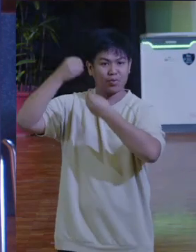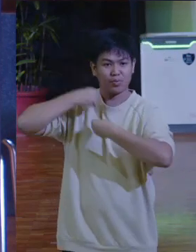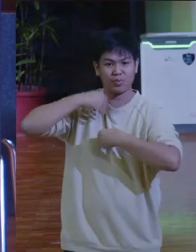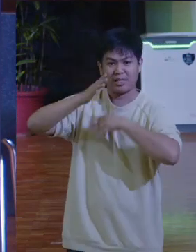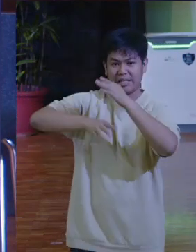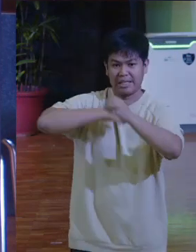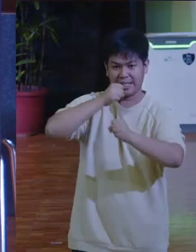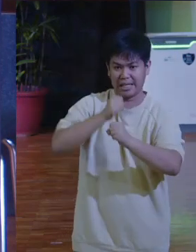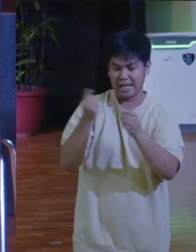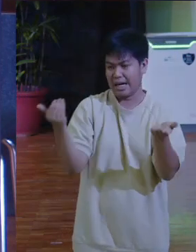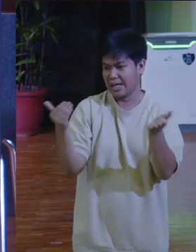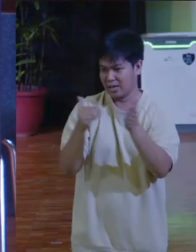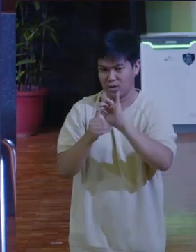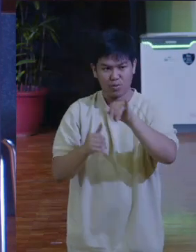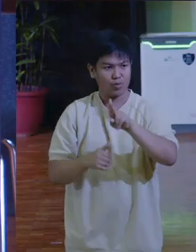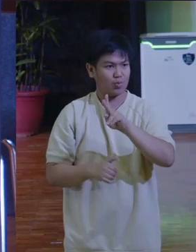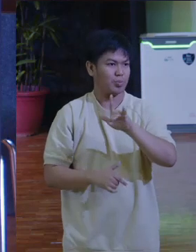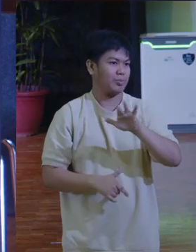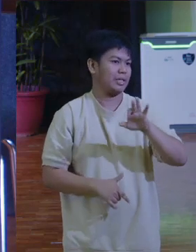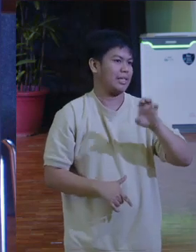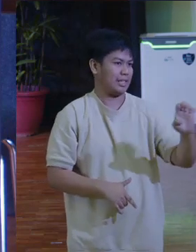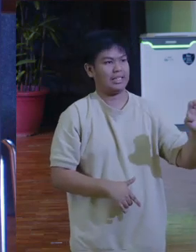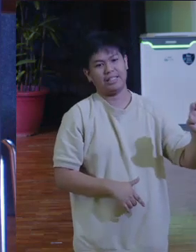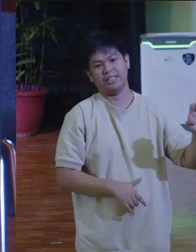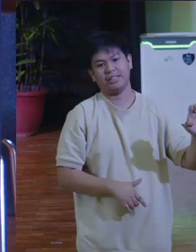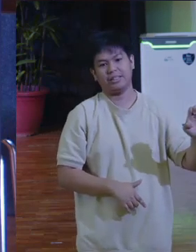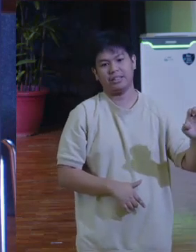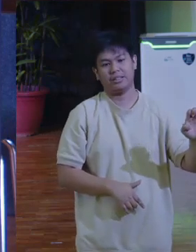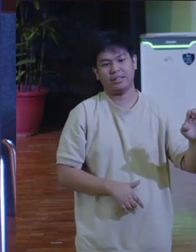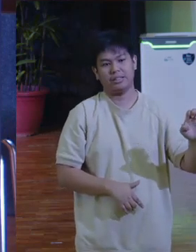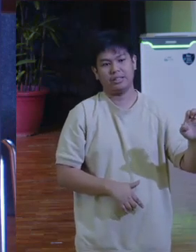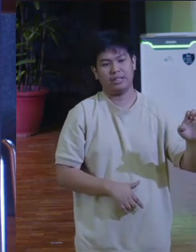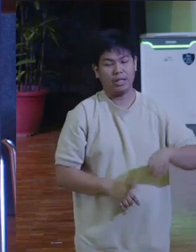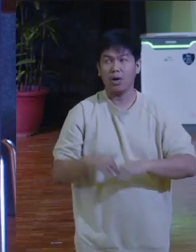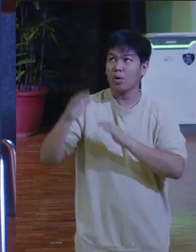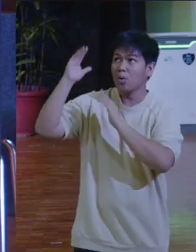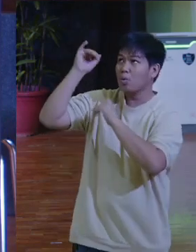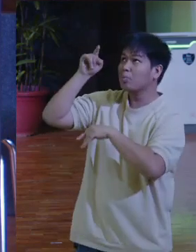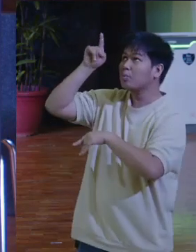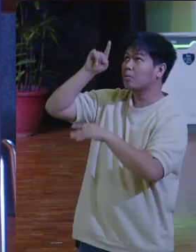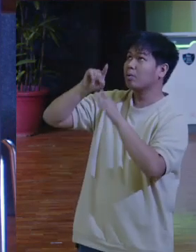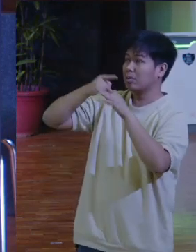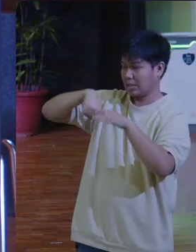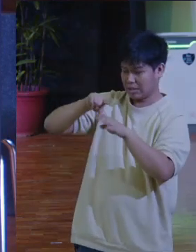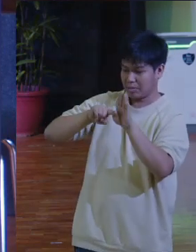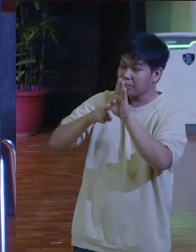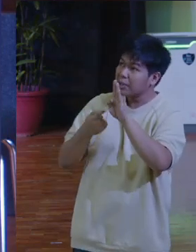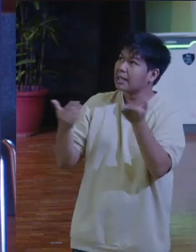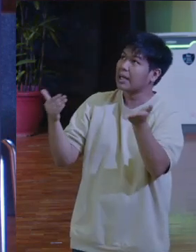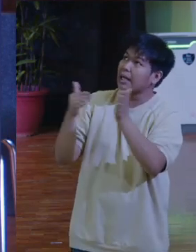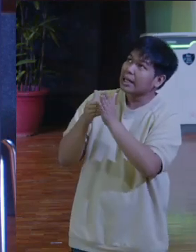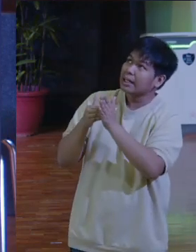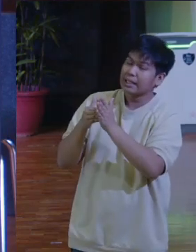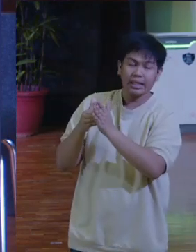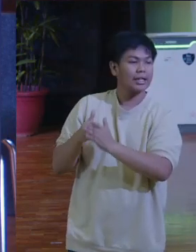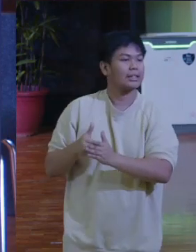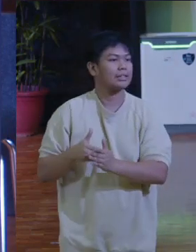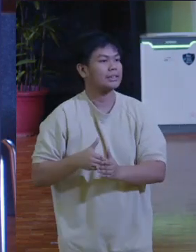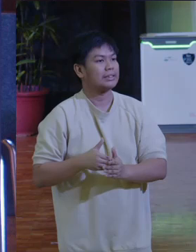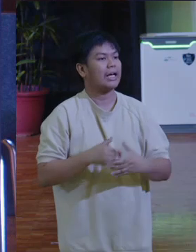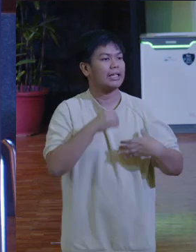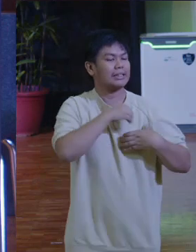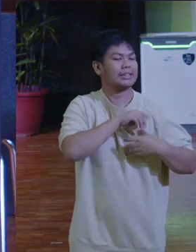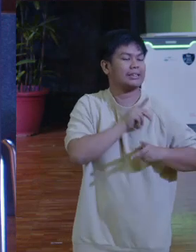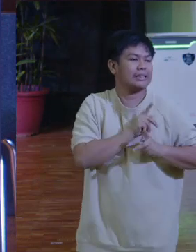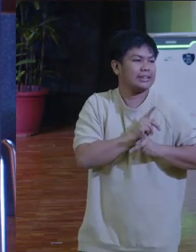ng kagandaang loob, the year of the Lord's favor, upang sila ay makapag-umpisa muli. Yung pang ang kanilang inaasahan sa